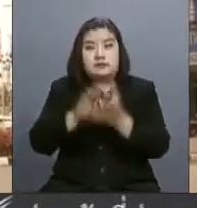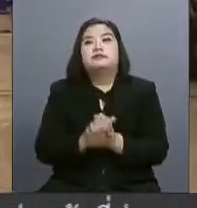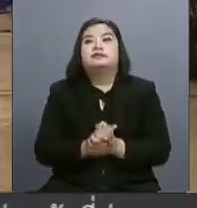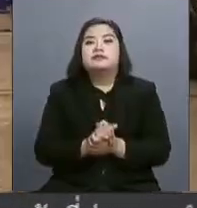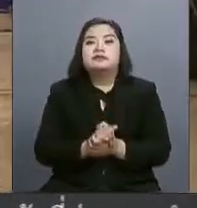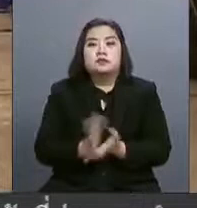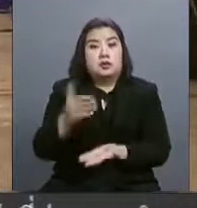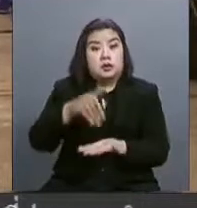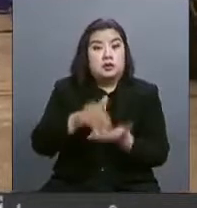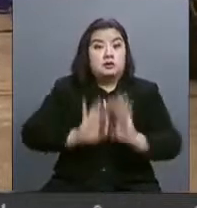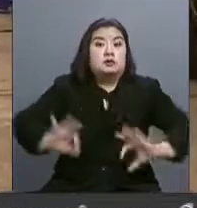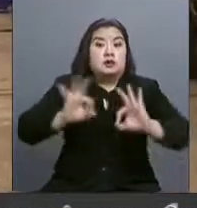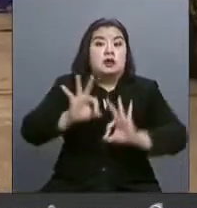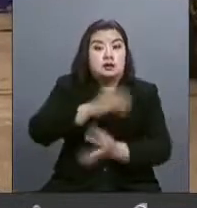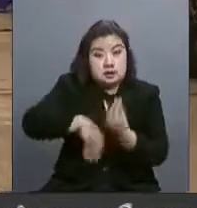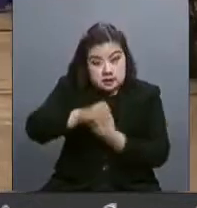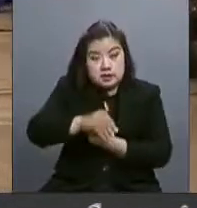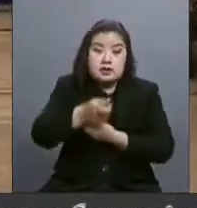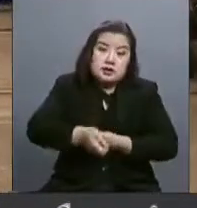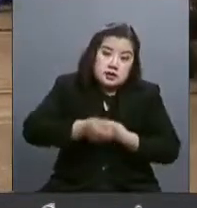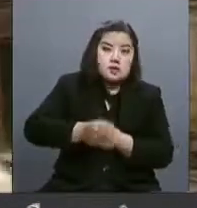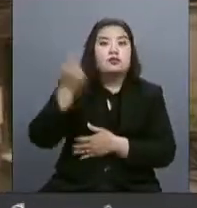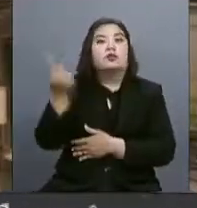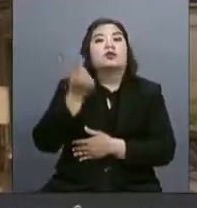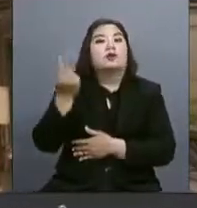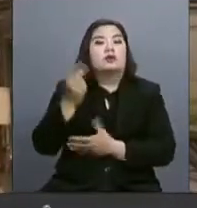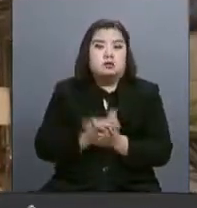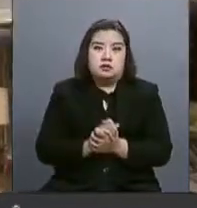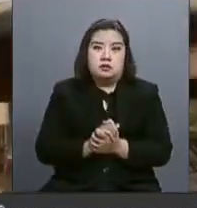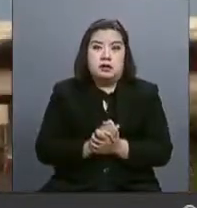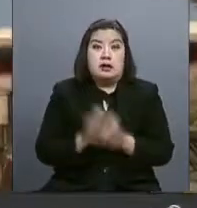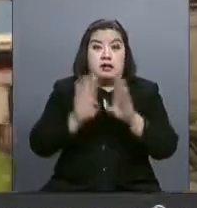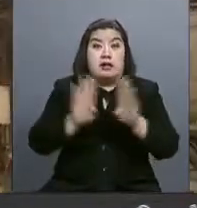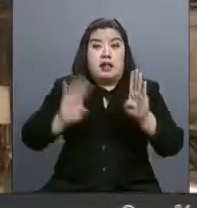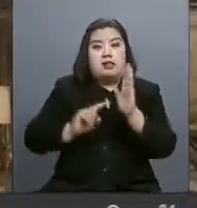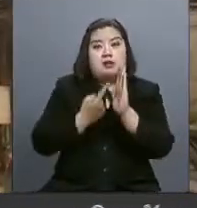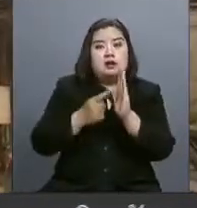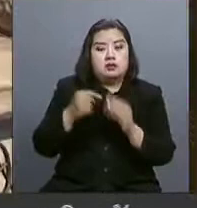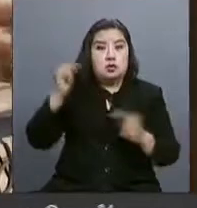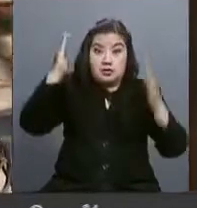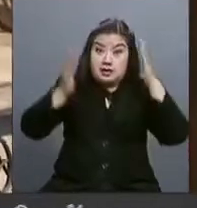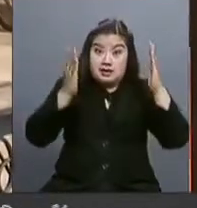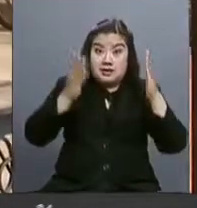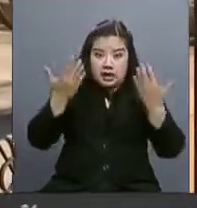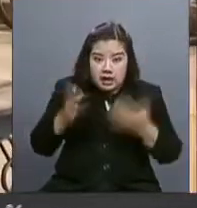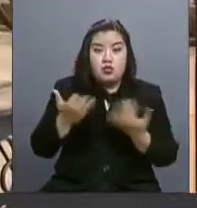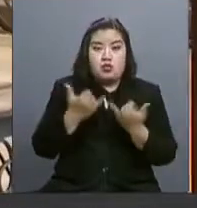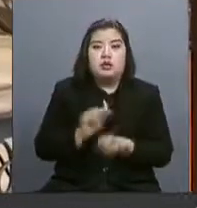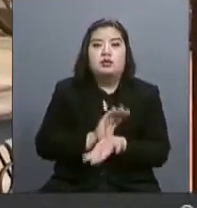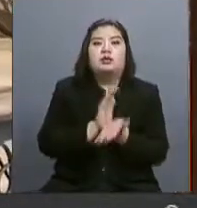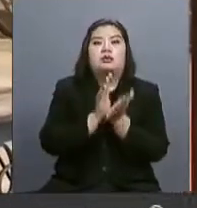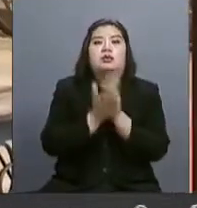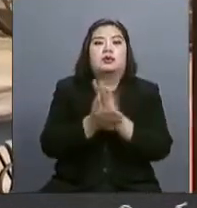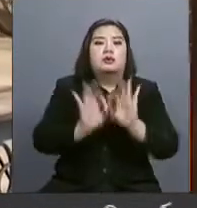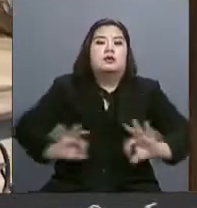ข็งทั้งด้านเศรษฐกิจเกษตรกรรมและท่องเที่ยวเป็นประตูสู่ประเทศเพื่อนบ้านได้ก้าวมาถึงจุดเปลี่ยนสำคัญในวันนี้